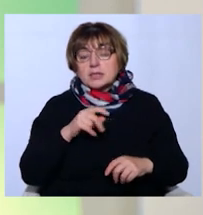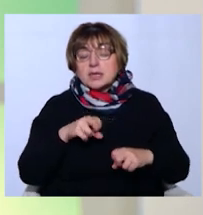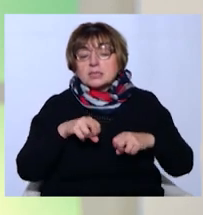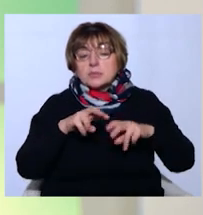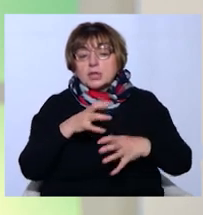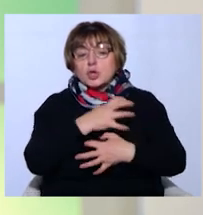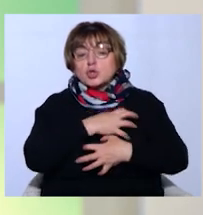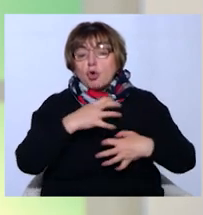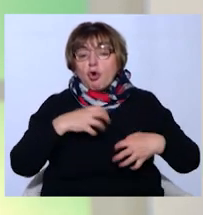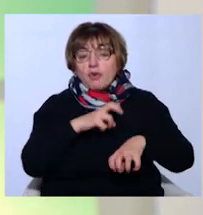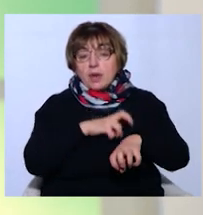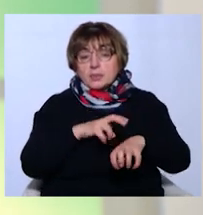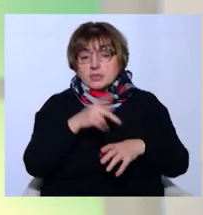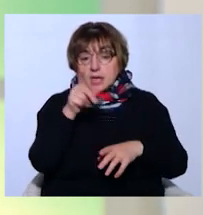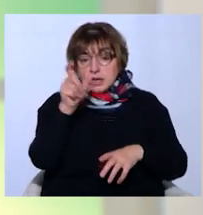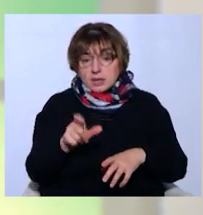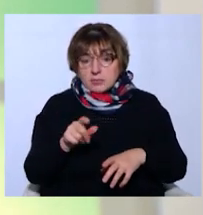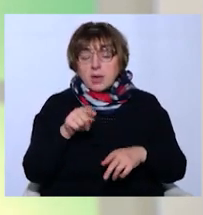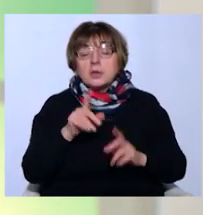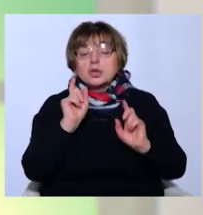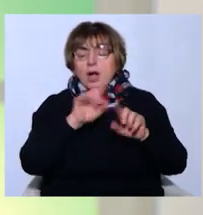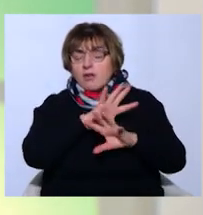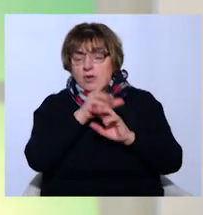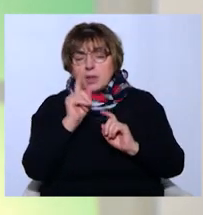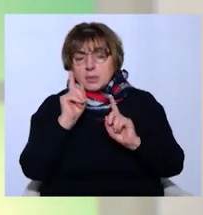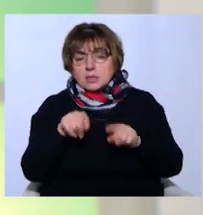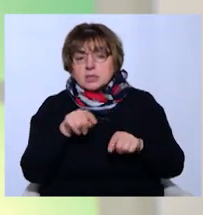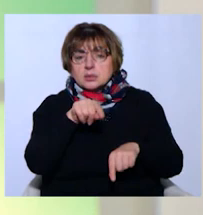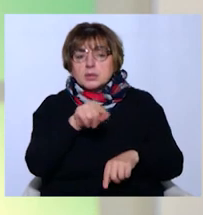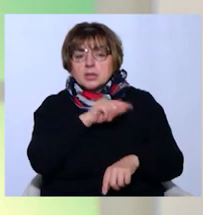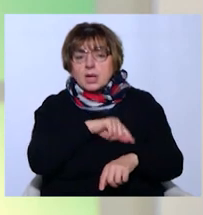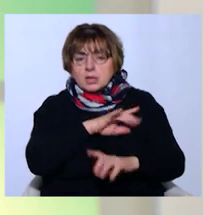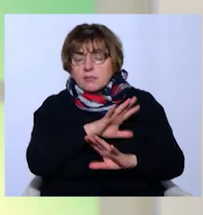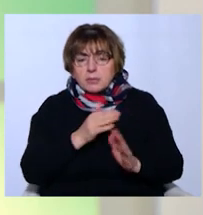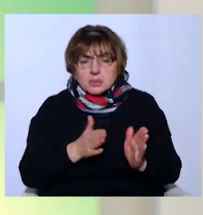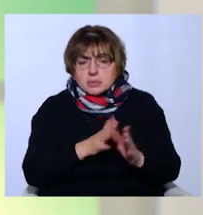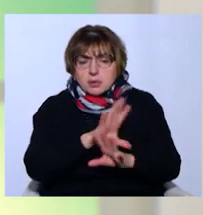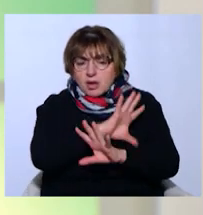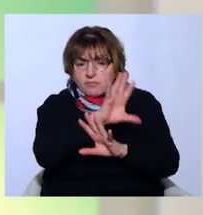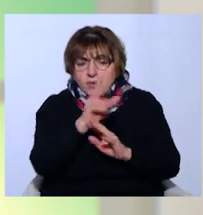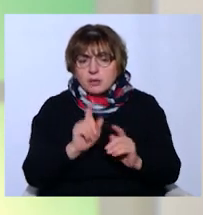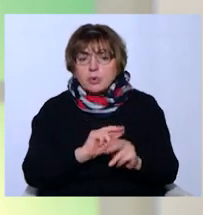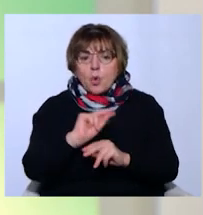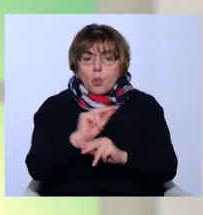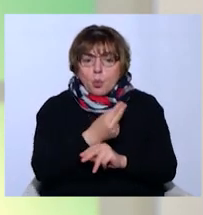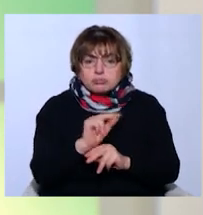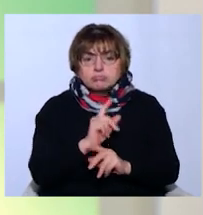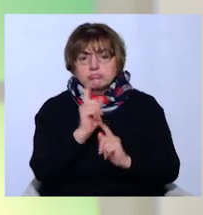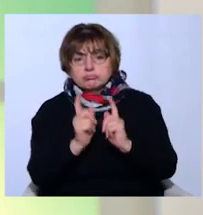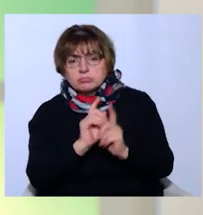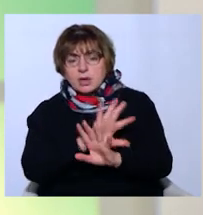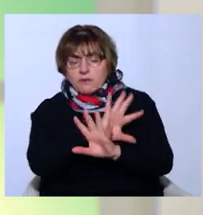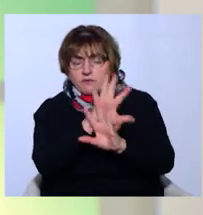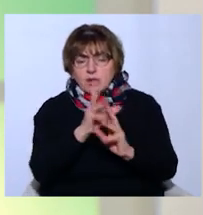ვეტექიმმა კარგად იცის მისი დაავადებების შესახებ და ასევე იმ მეთოდების, გზების შესახებ, თუ როგორ უმკურნალო ამ ცხოველს.